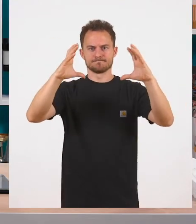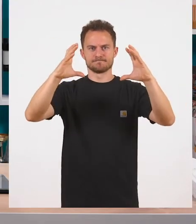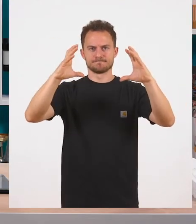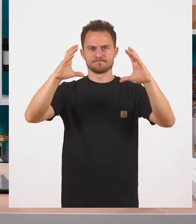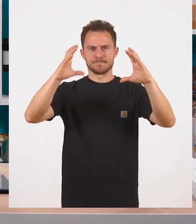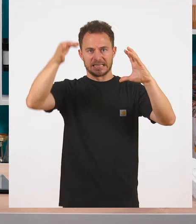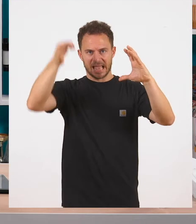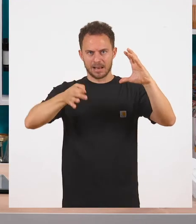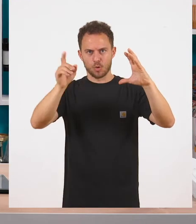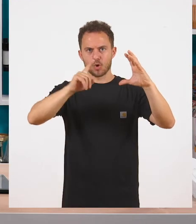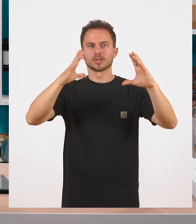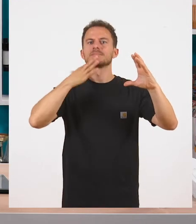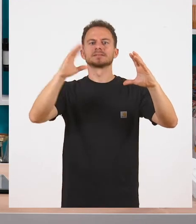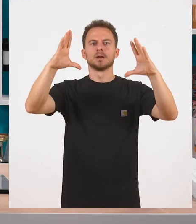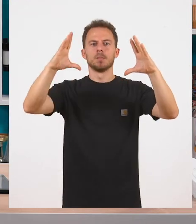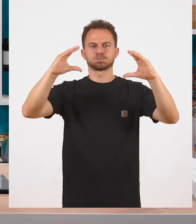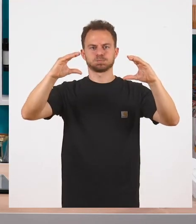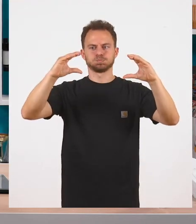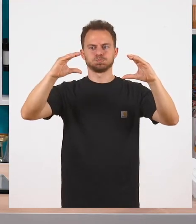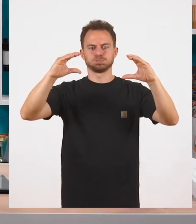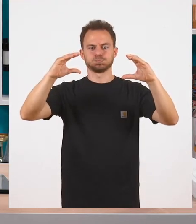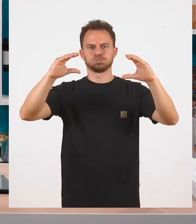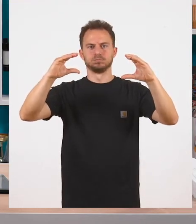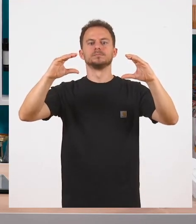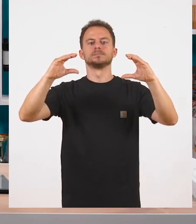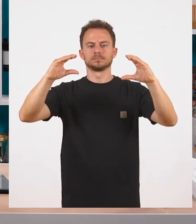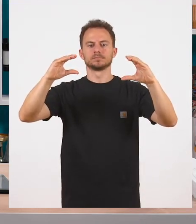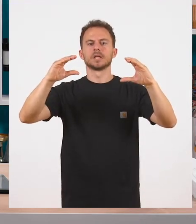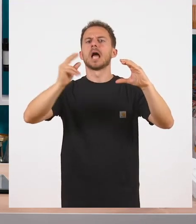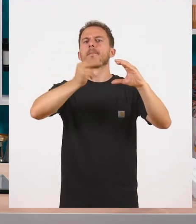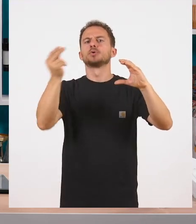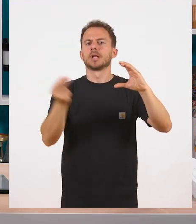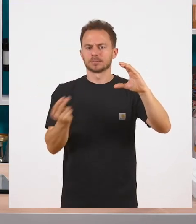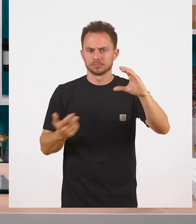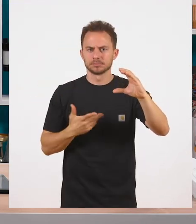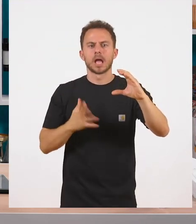μία έλλειψη, μία σφαίρα πατικωμένη. Άρα λοιπόν και το βάρος,